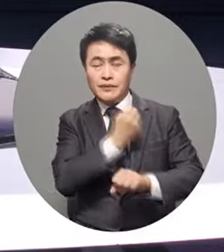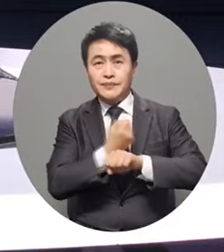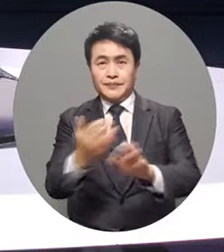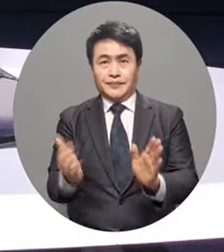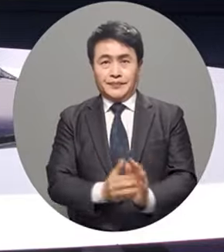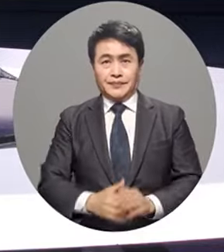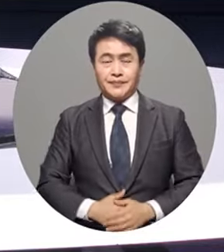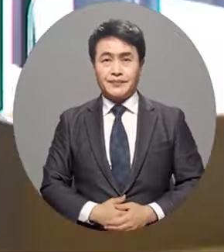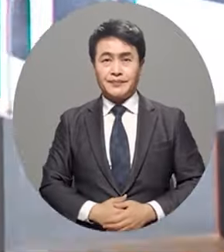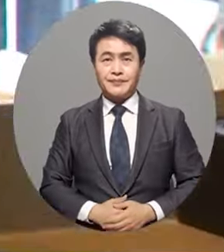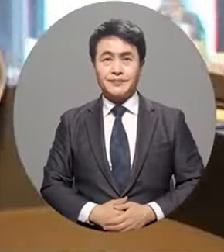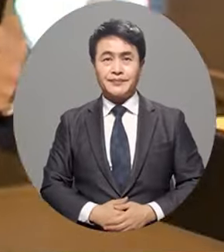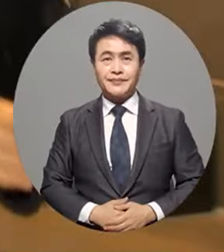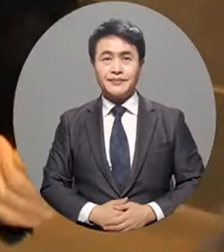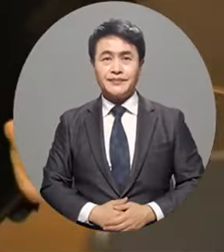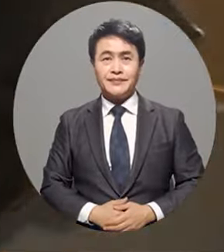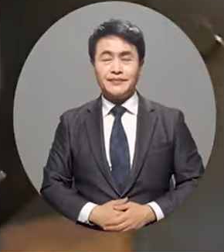기자입니다.